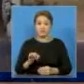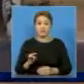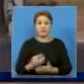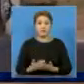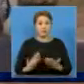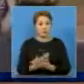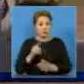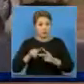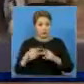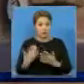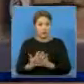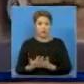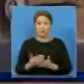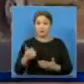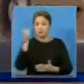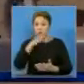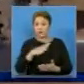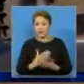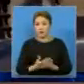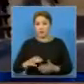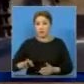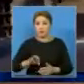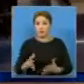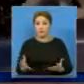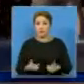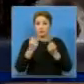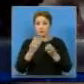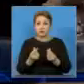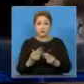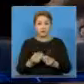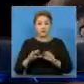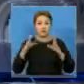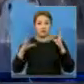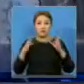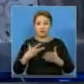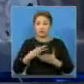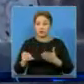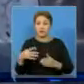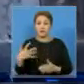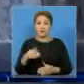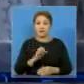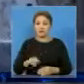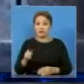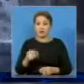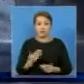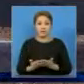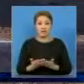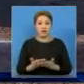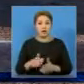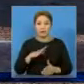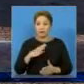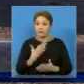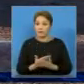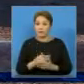Обновляется и сельхозтехника. В этом году аграрии области при поддержке финансовых институтов закупились на 5 миллиардов тенге. По